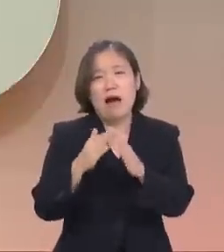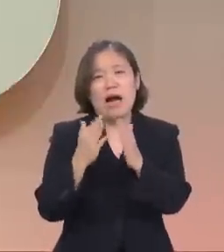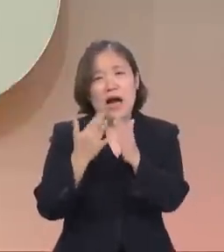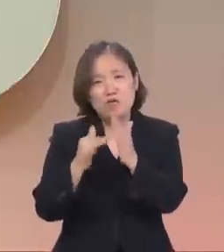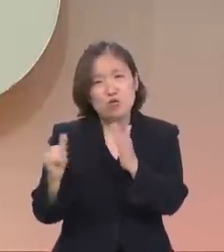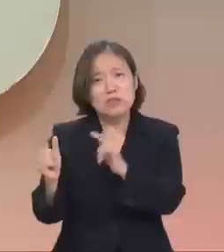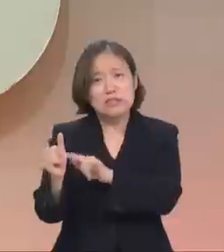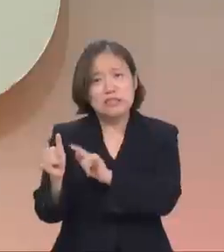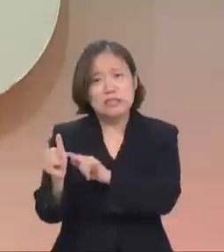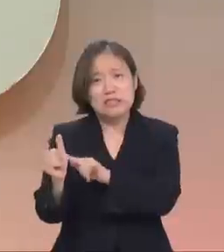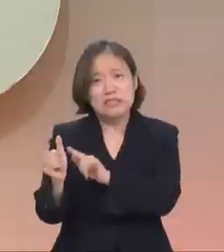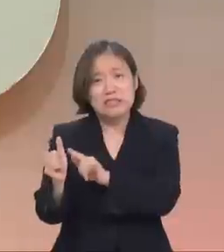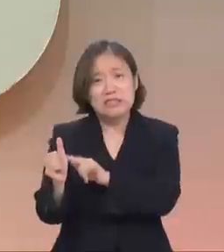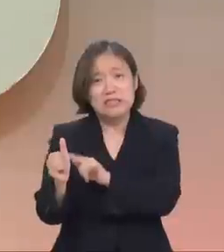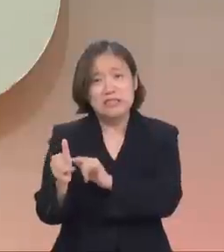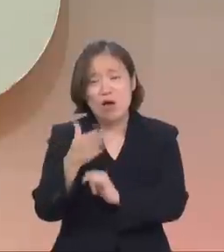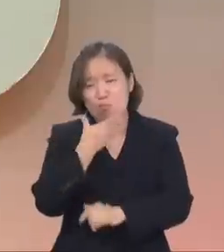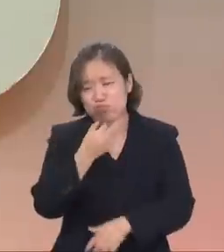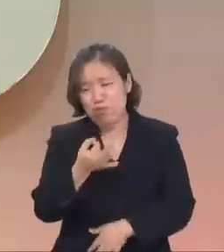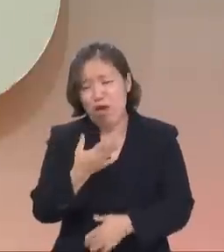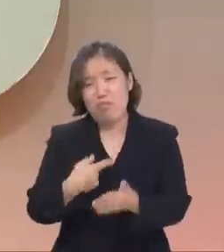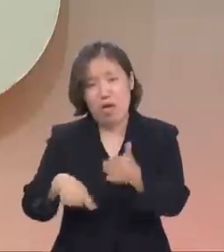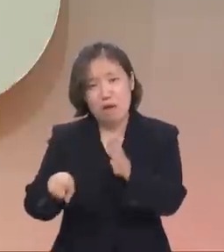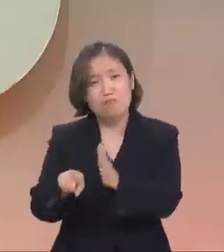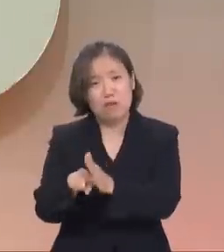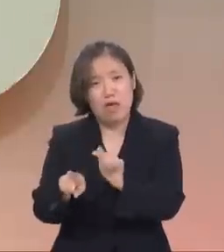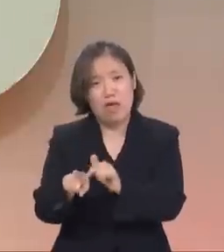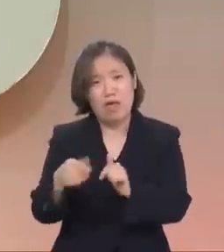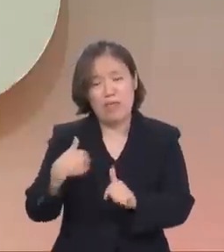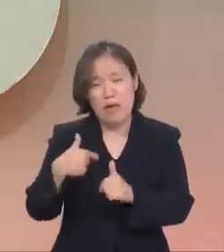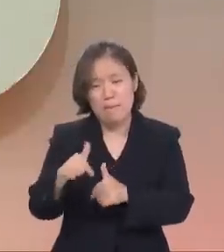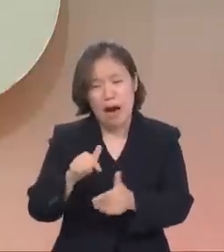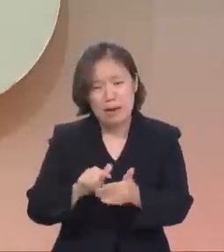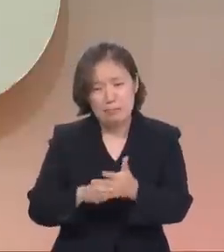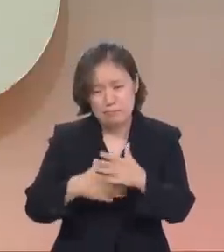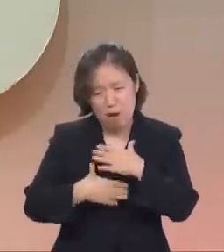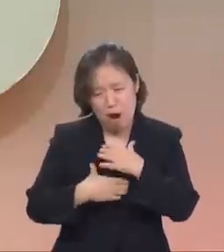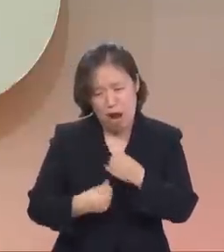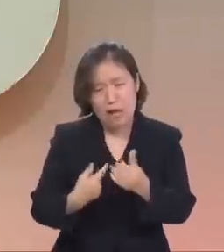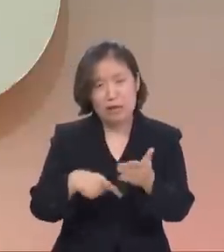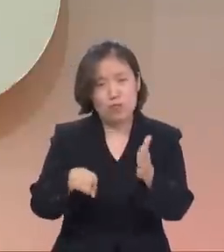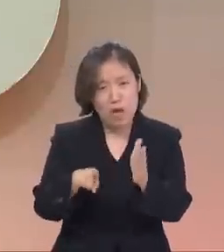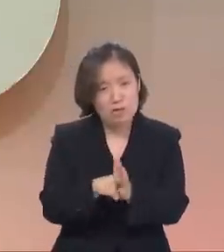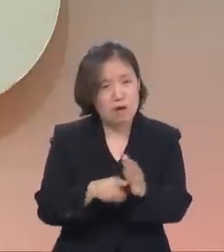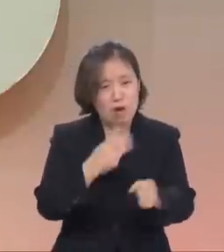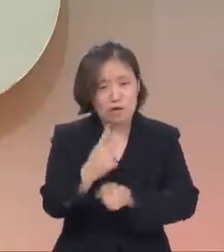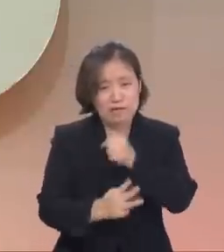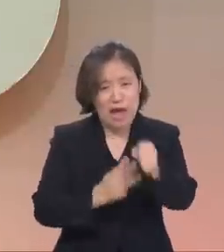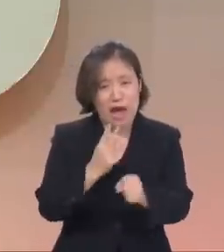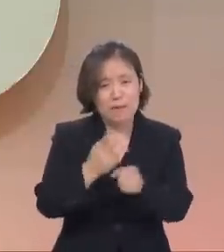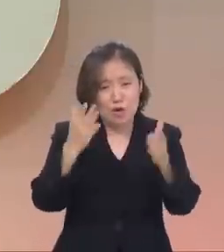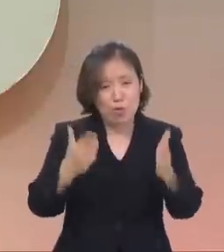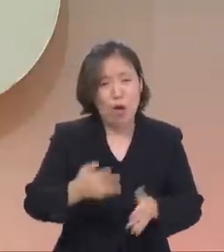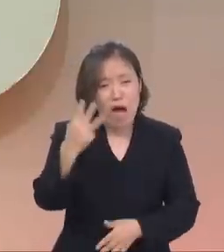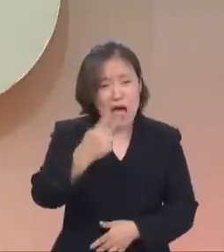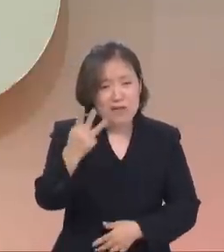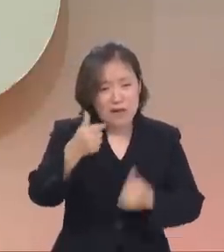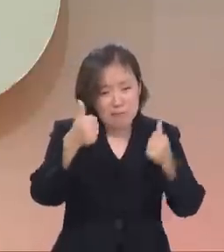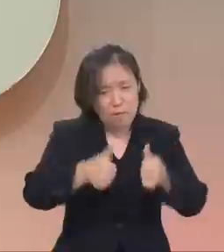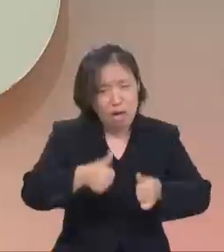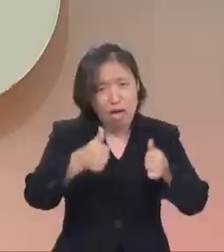가라앉히기 위해서이 마음에 다스리기 위해서 3년 동안 그렇게 3천배도 많이 했는데